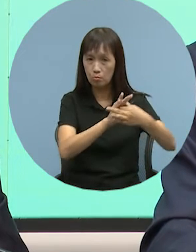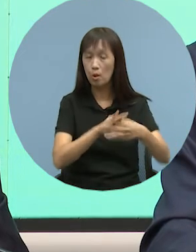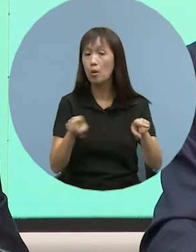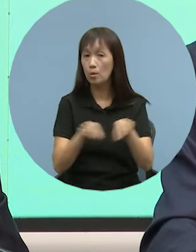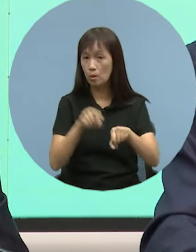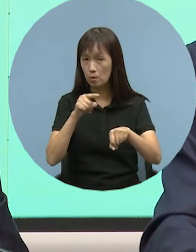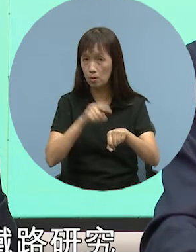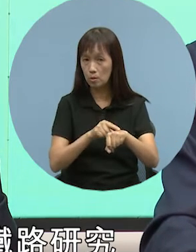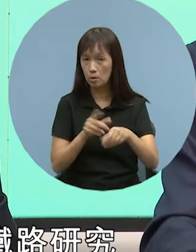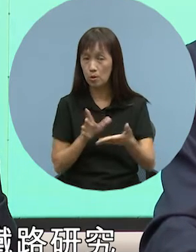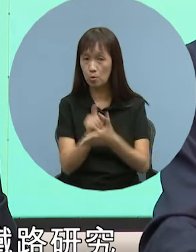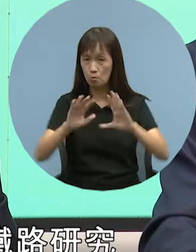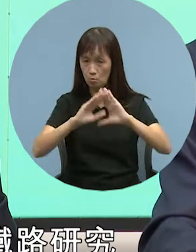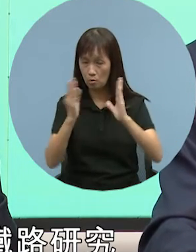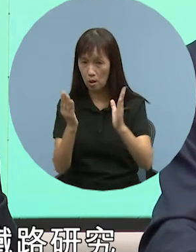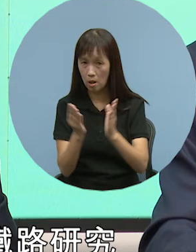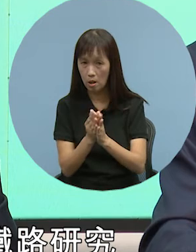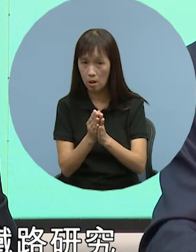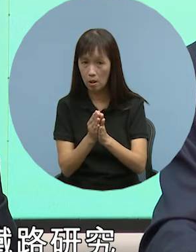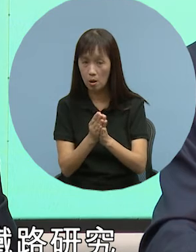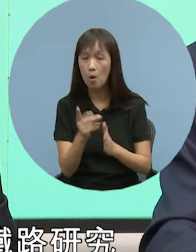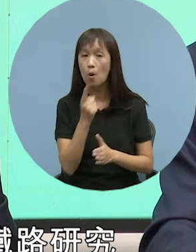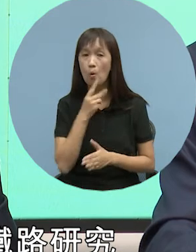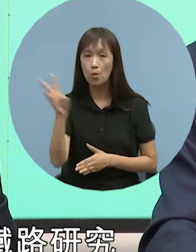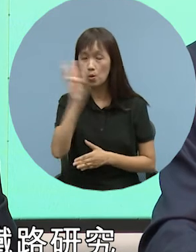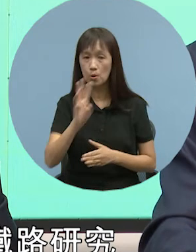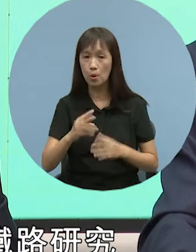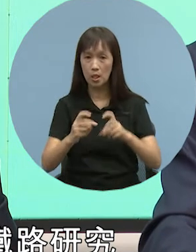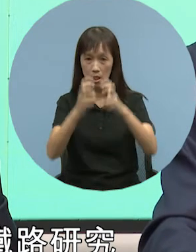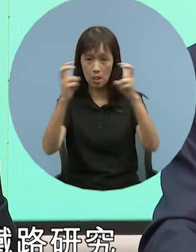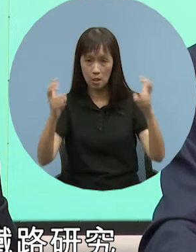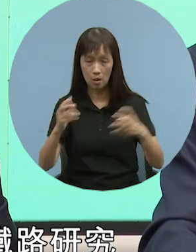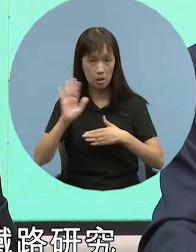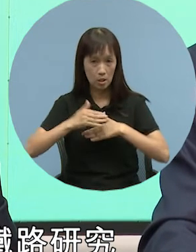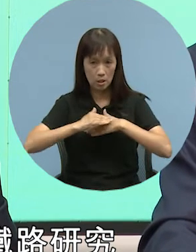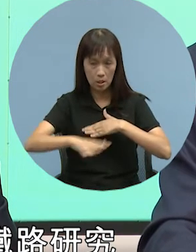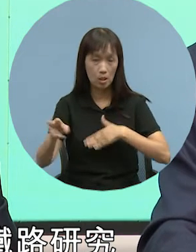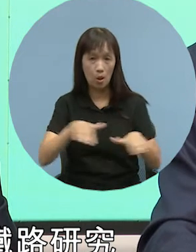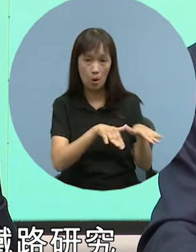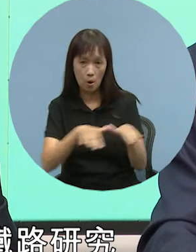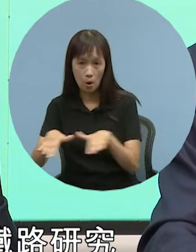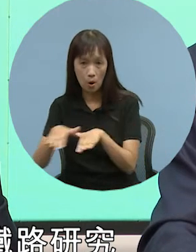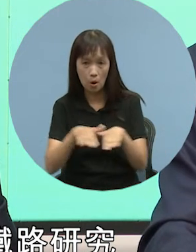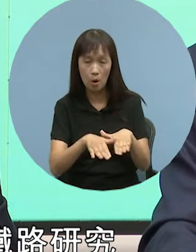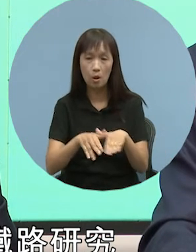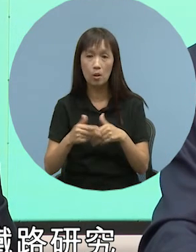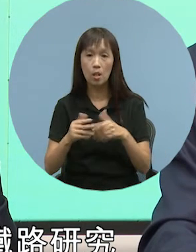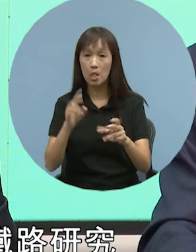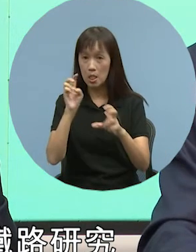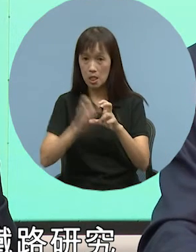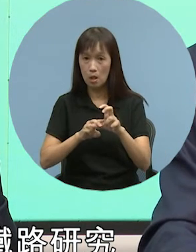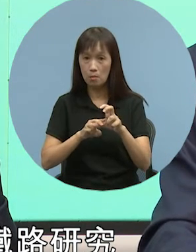班亦已展开连接洪水桥和前海的港深西部铁路的研